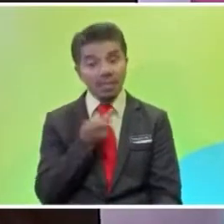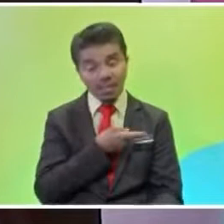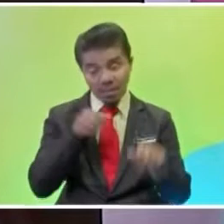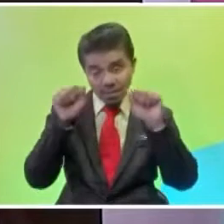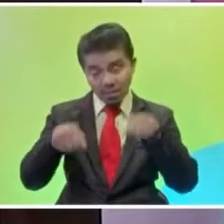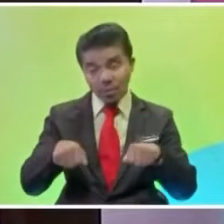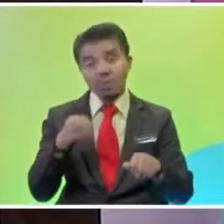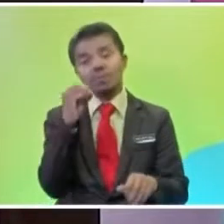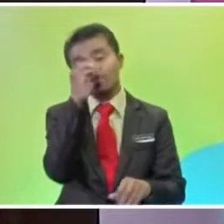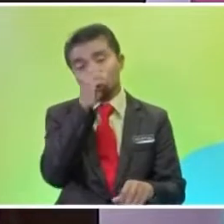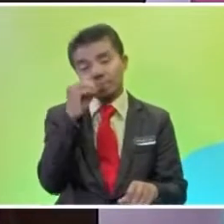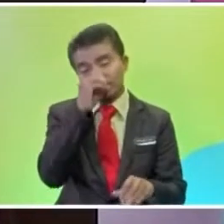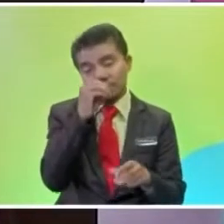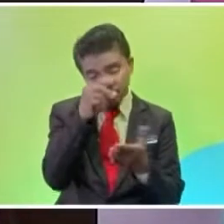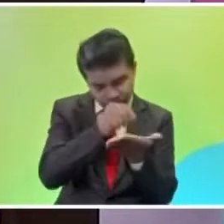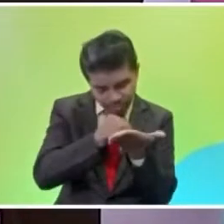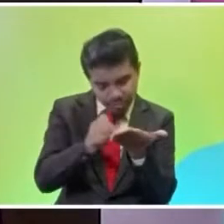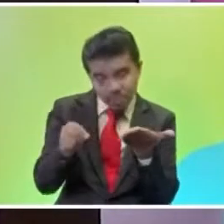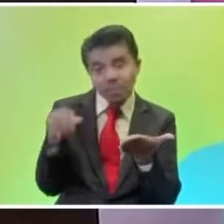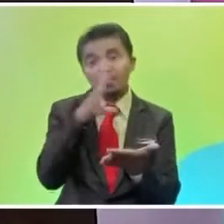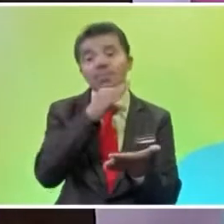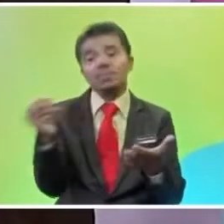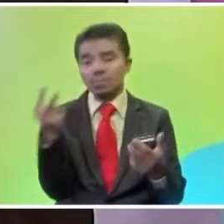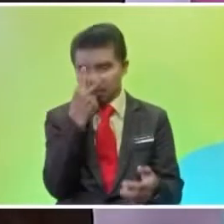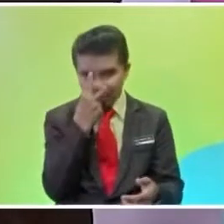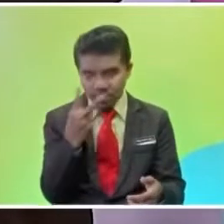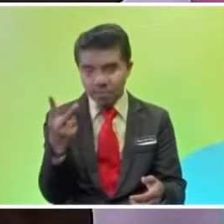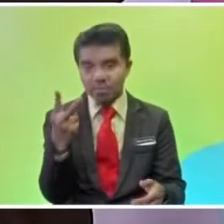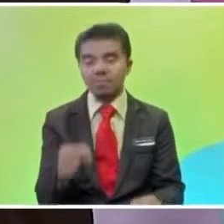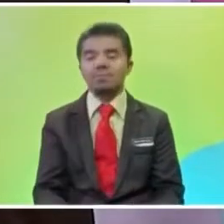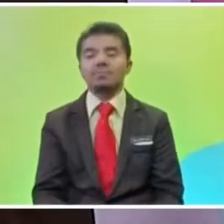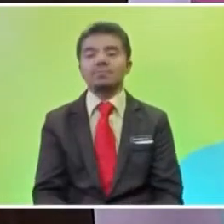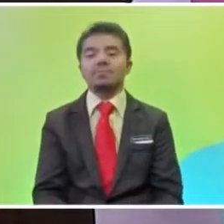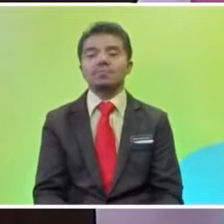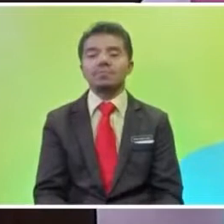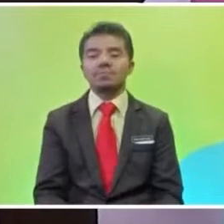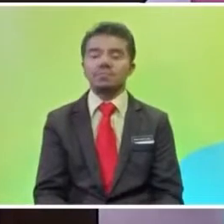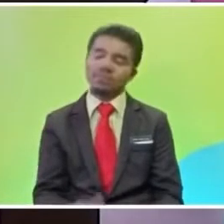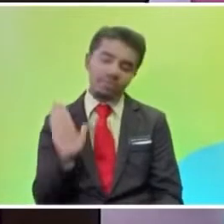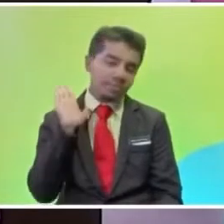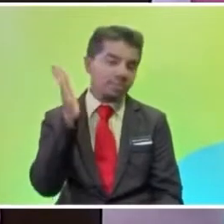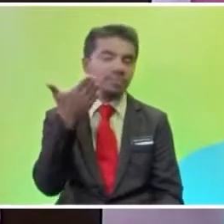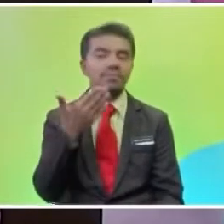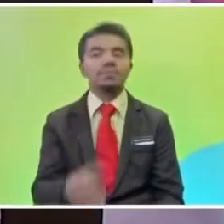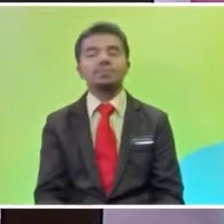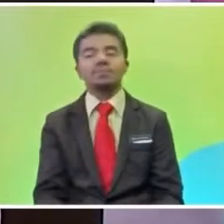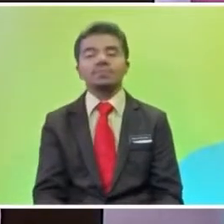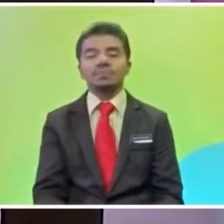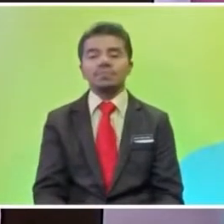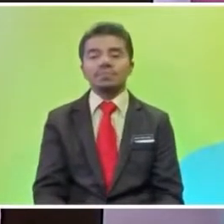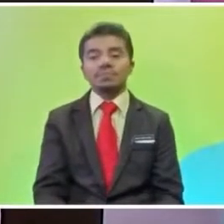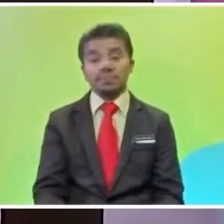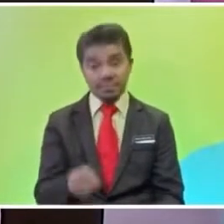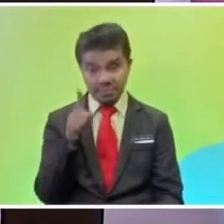bertulis dan pemerhatian Jadi bagaimana kita lihat benda ini berlaku Mari kita lihat sama-sama ini salah satu